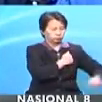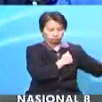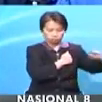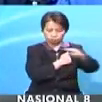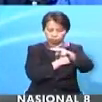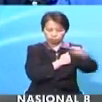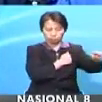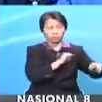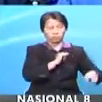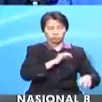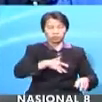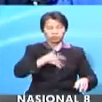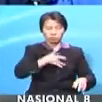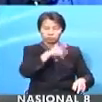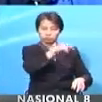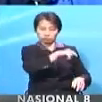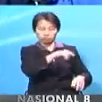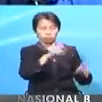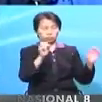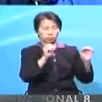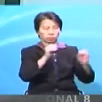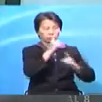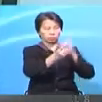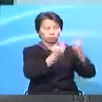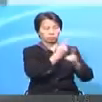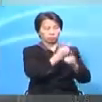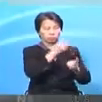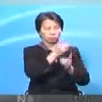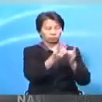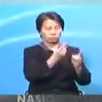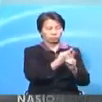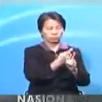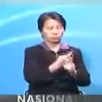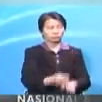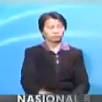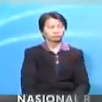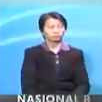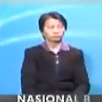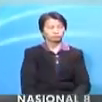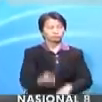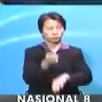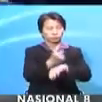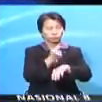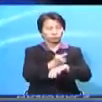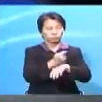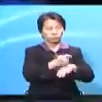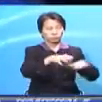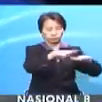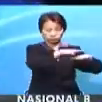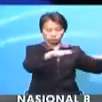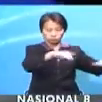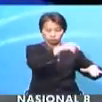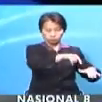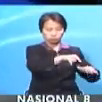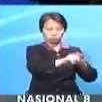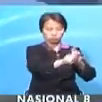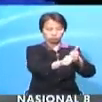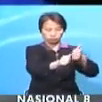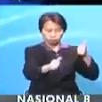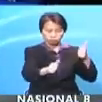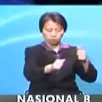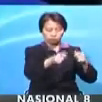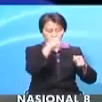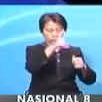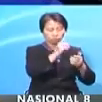satu kaidah tidak ada lagi di dunia tugas penggalan laut antaranya mencegah rintang